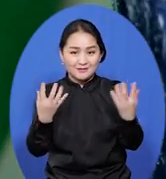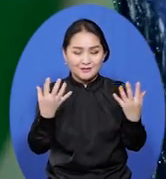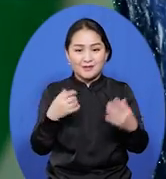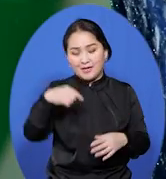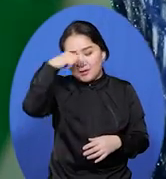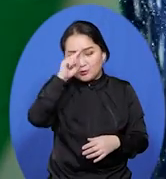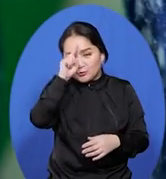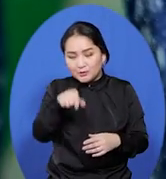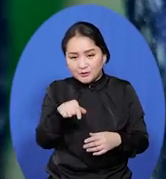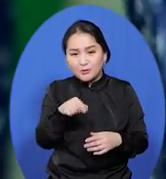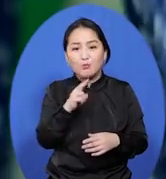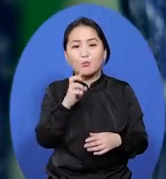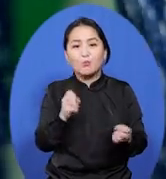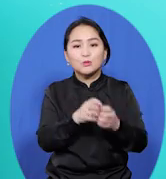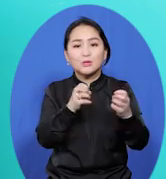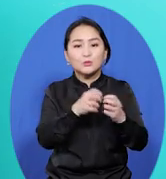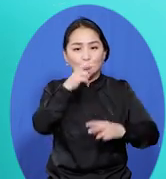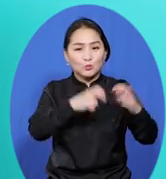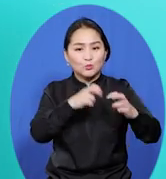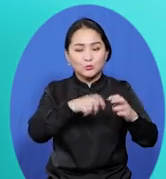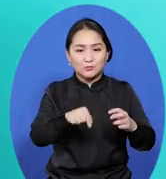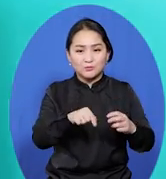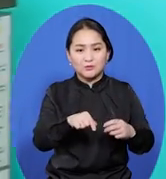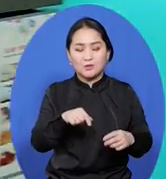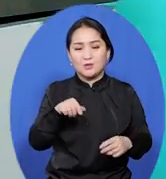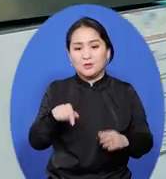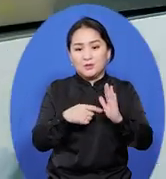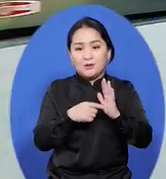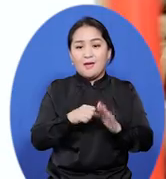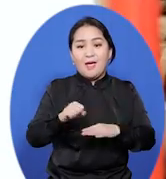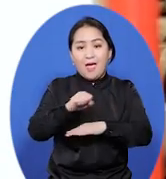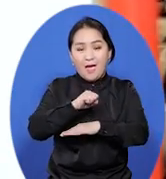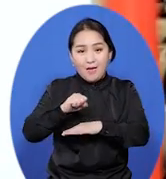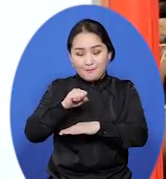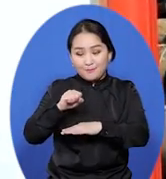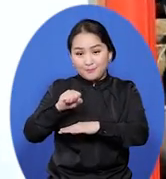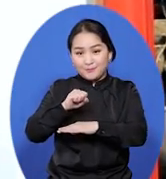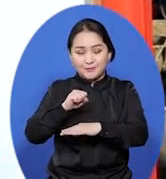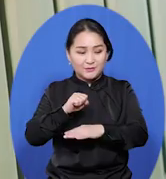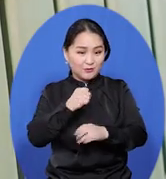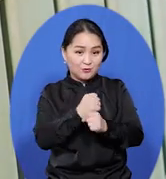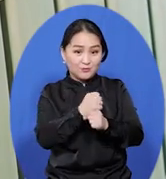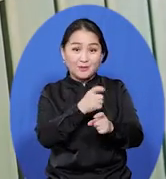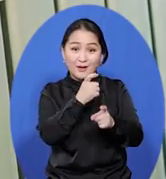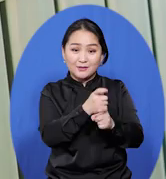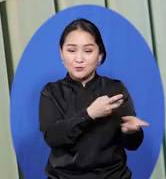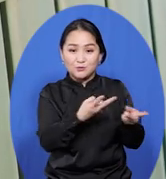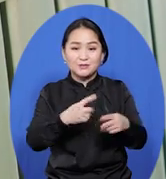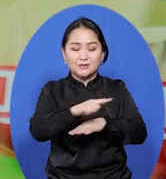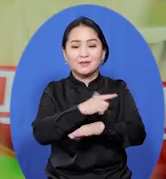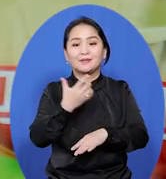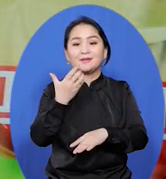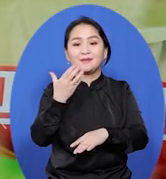бүтээгдэхүүн үйлдвэрлэж байгаа тонмол өгөөж компани аймгийн хөдөлмөр халамжийн үйлчилгээний газраас 50 сая төгрөгийн зээл авч үйл